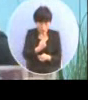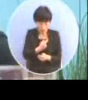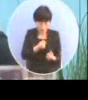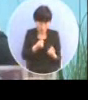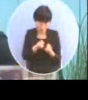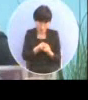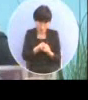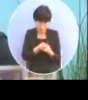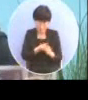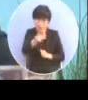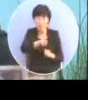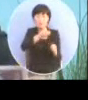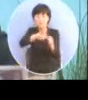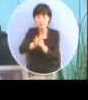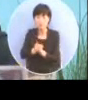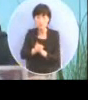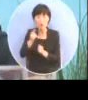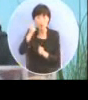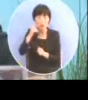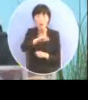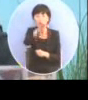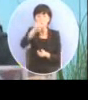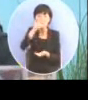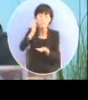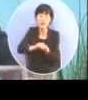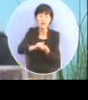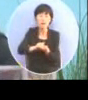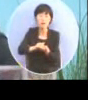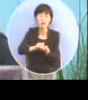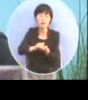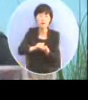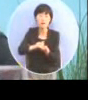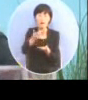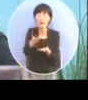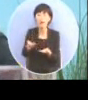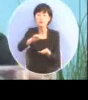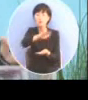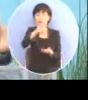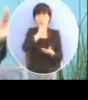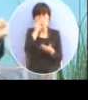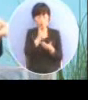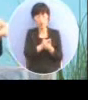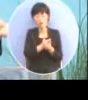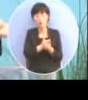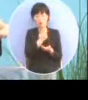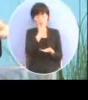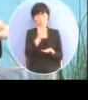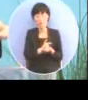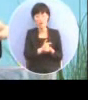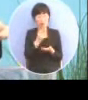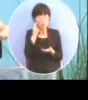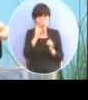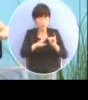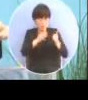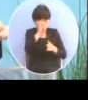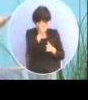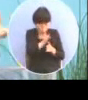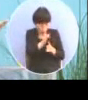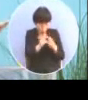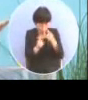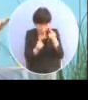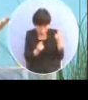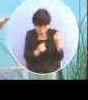Hôm nay các bạn hãy thách thức đi để chiến thắng. Các ngươi là tảng đá, Chúa phán vậy. Chúng ta thường bị lừa dối. Nhìn những cái hiện thực của thế